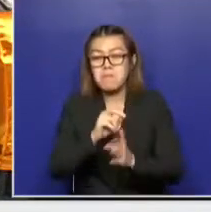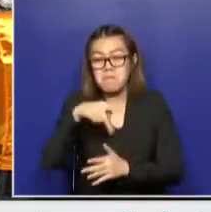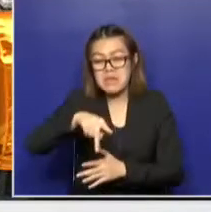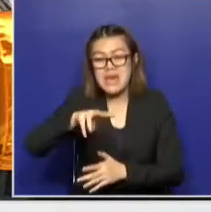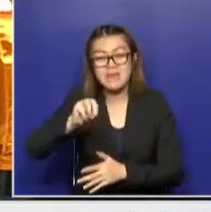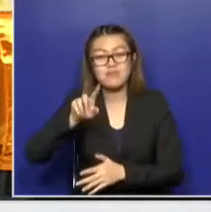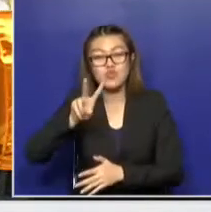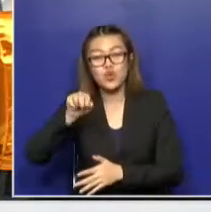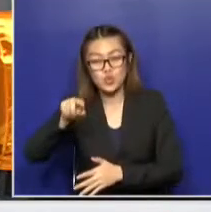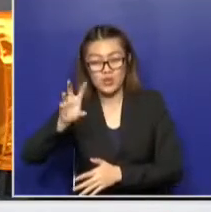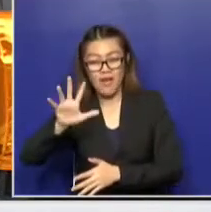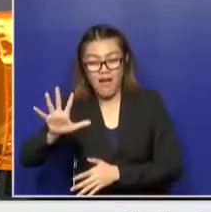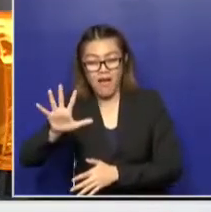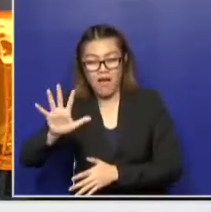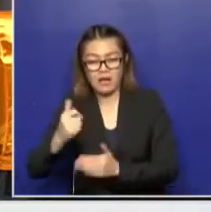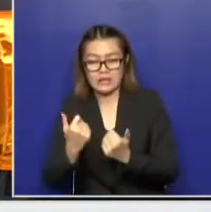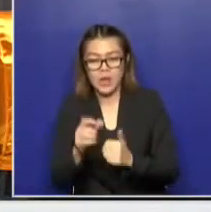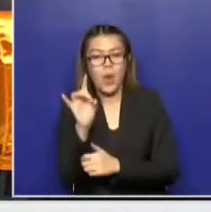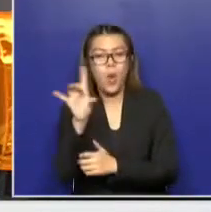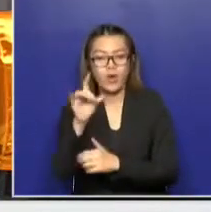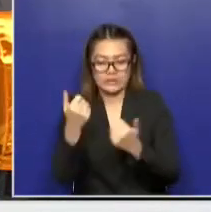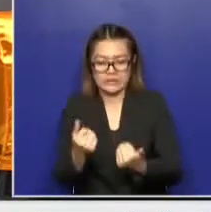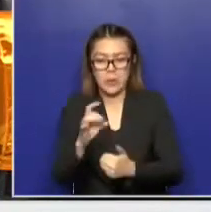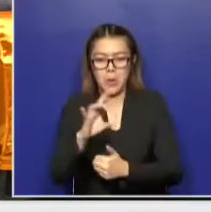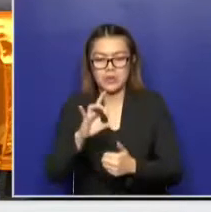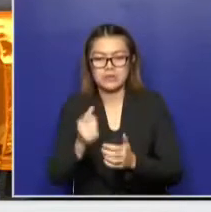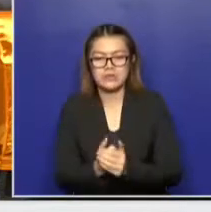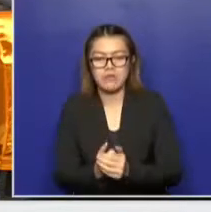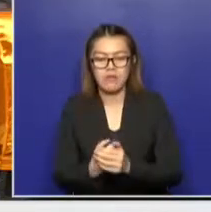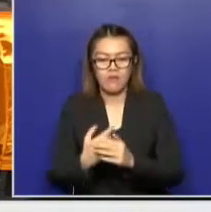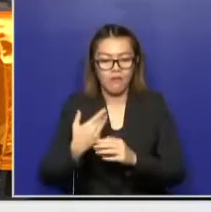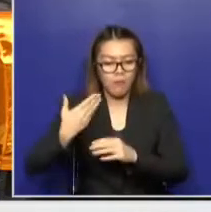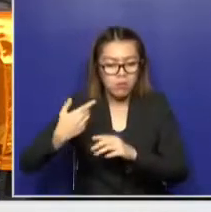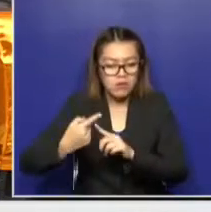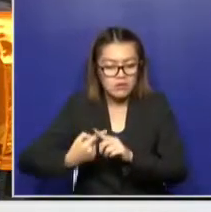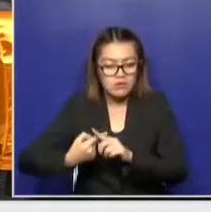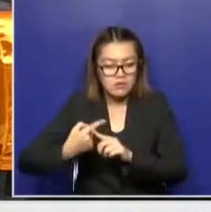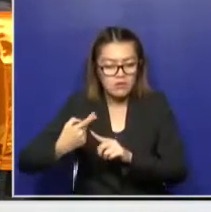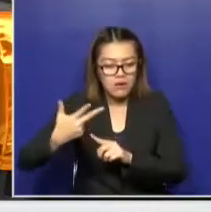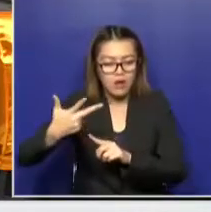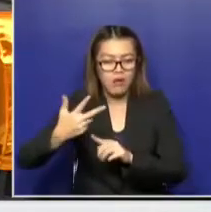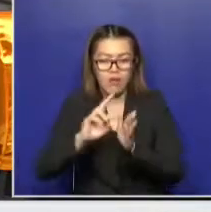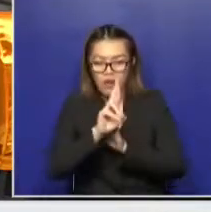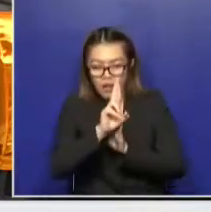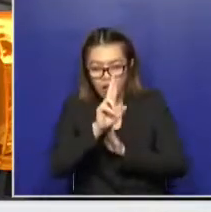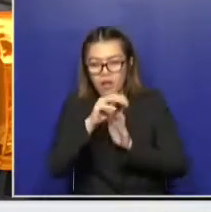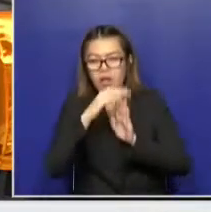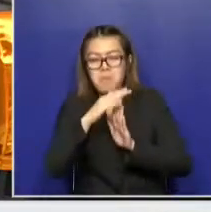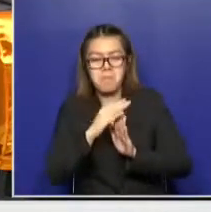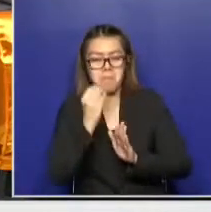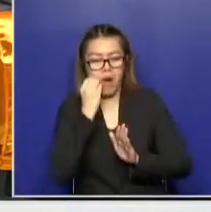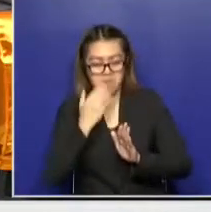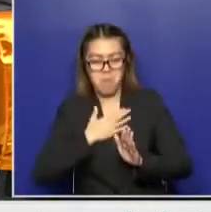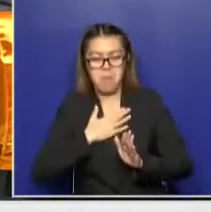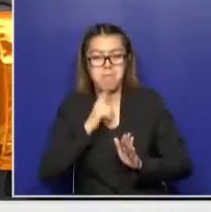นะครับ AQI นะครับตอนณปัจจุบันตอนนี้นะครับถ้าเกิดในอีก3เดือนข้างหน้าถ้าเกิดไปอยู่ในจังหวัดเชียงรายอย่างอำเภอแม่สายบ้านผมเนี่ย